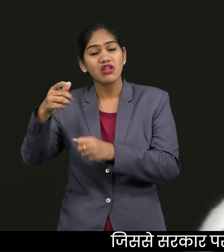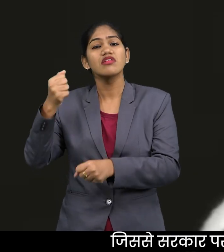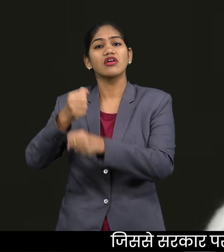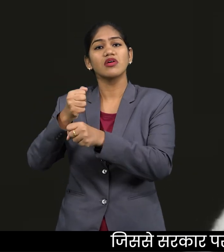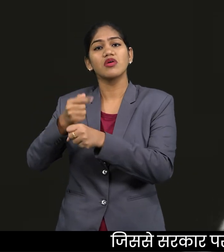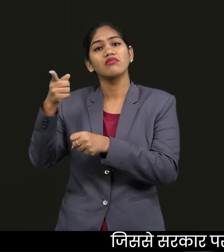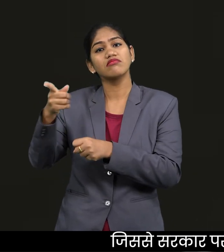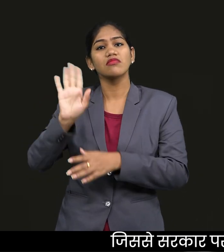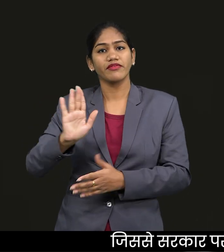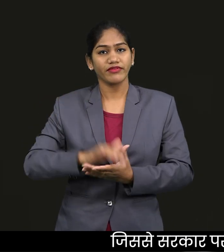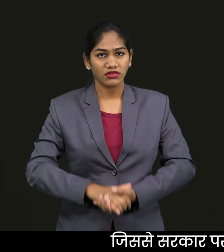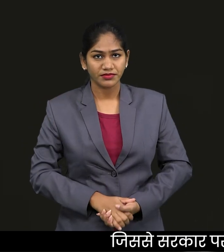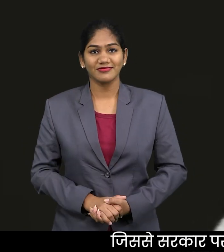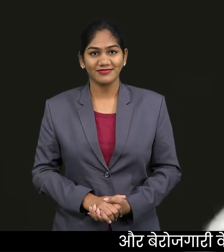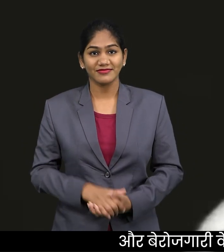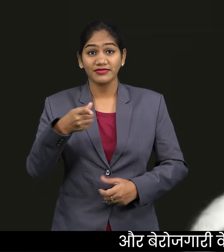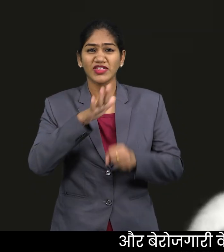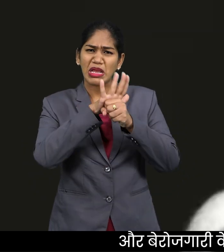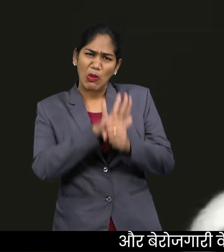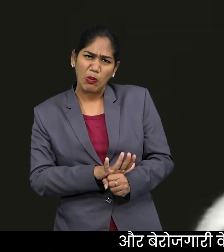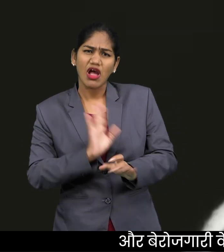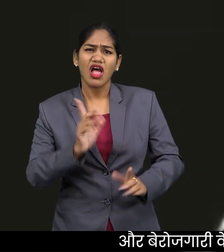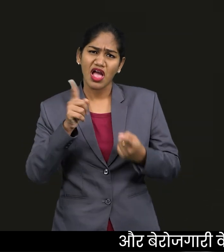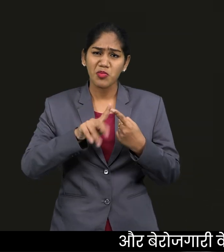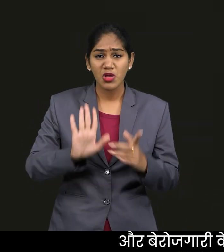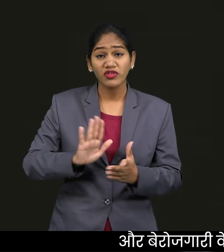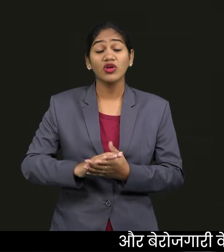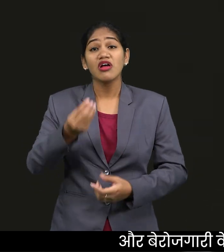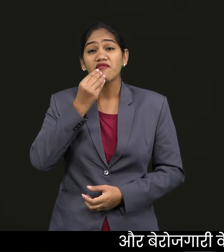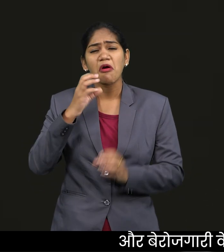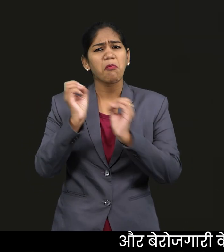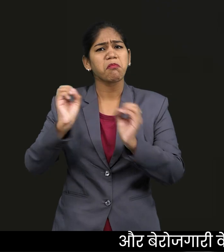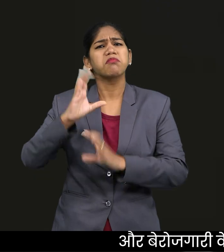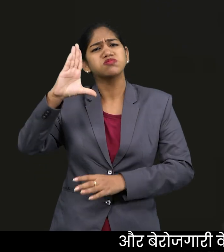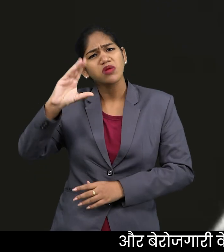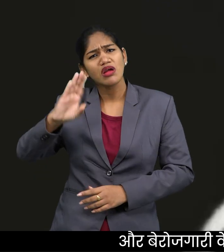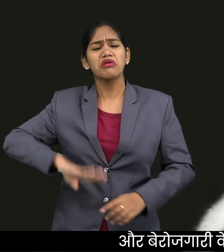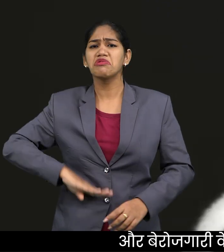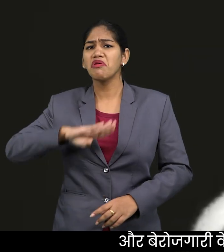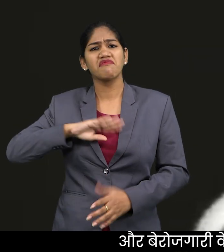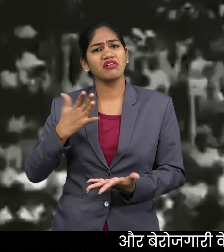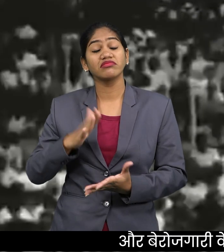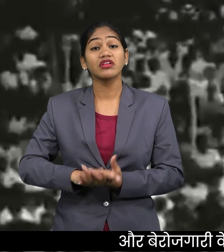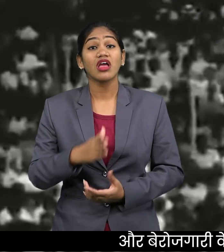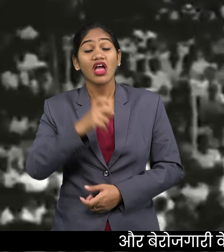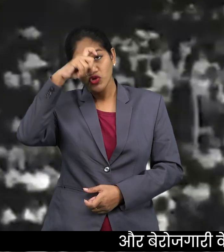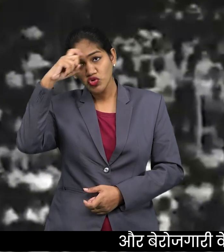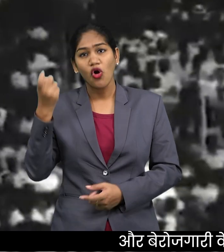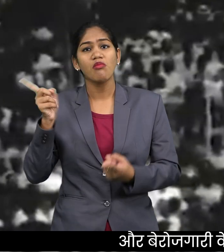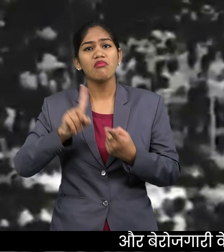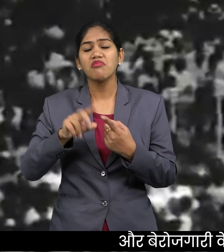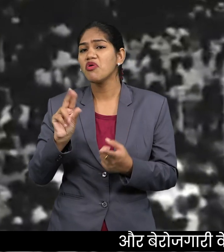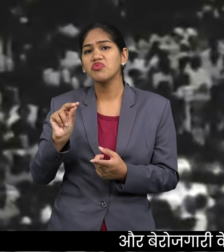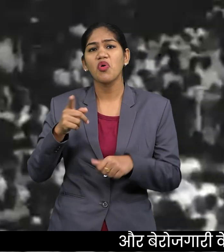मुद्रास्फीति, भोजन की कमी और बेरोजगारी के कारण आबादी में व्यापक नाखुशी